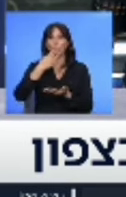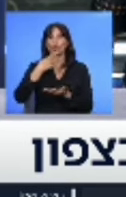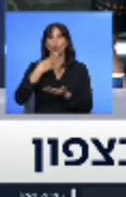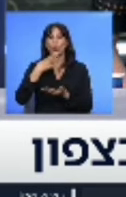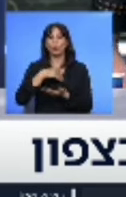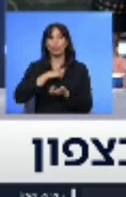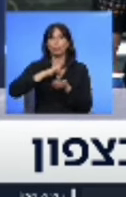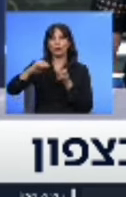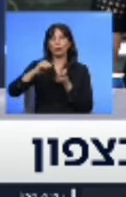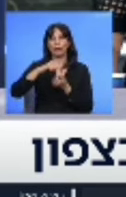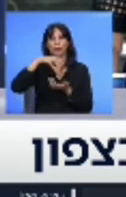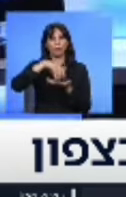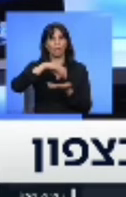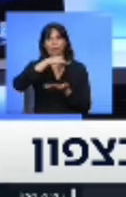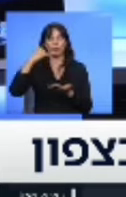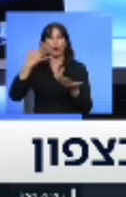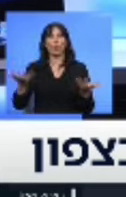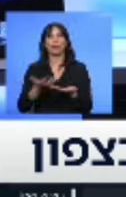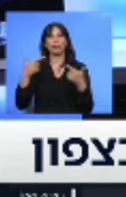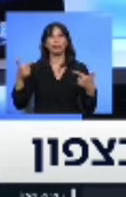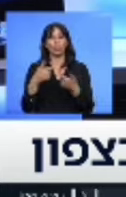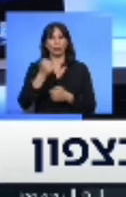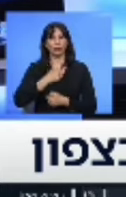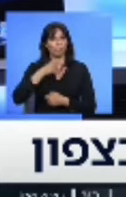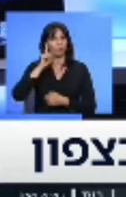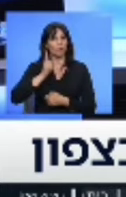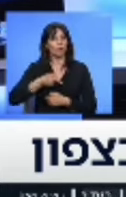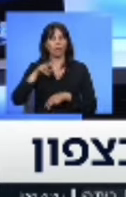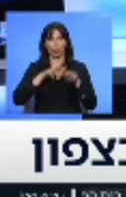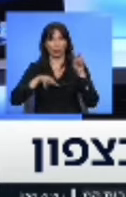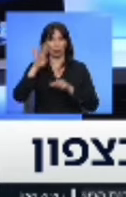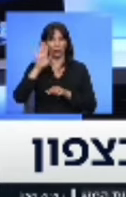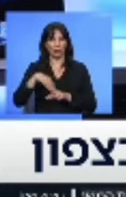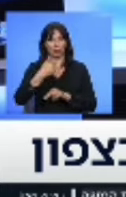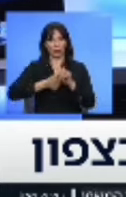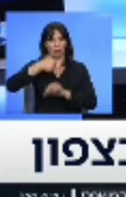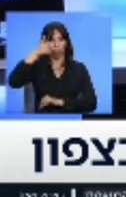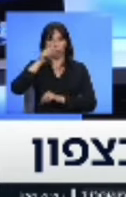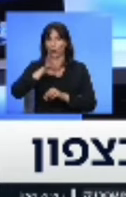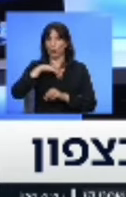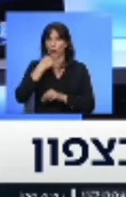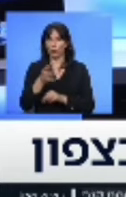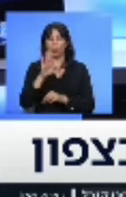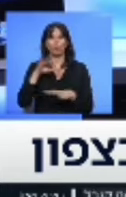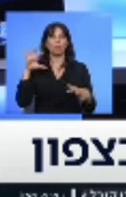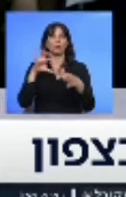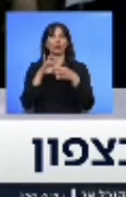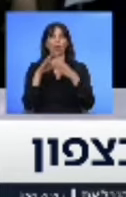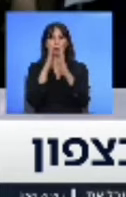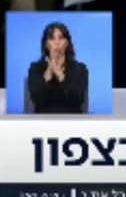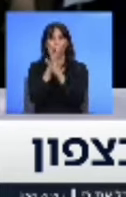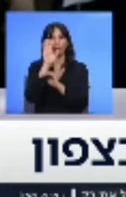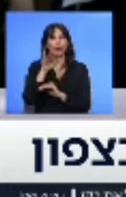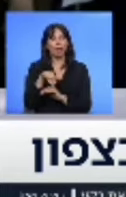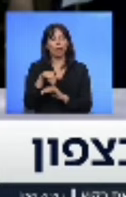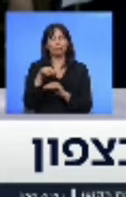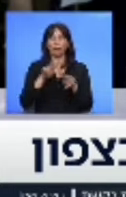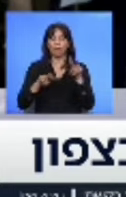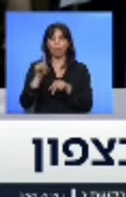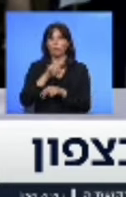מעודדת מלחמת דת. אז צריך לטפל גם בניהול הלא נכון של העמותה, גם בקשרים לטרור, וגם בכל מי